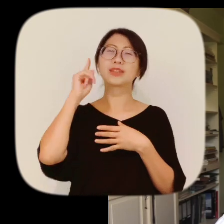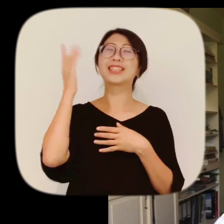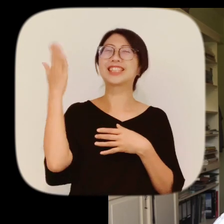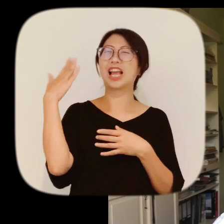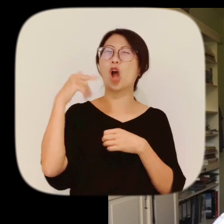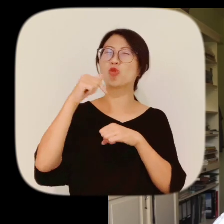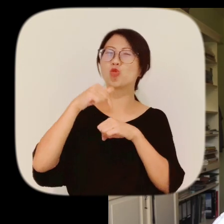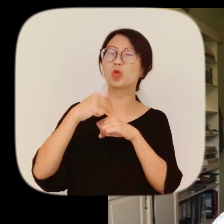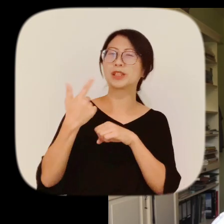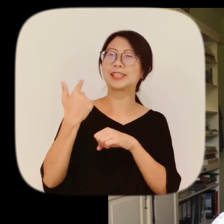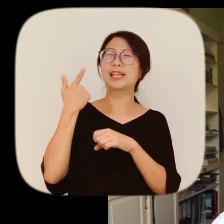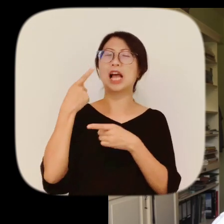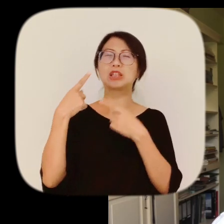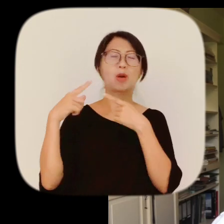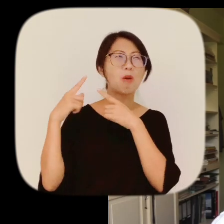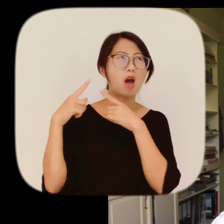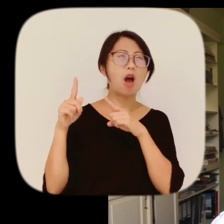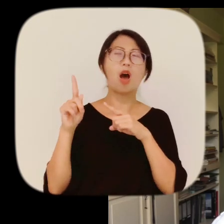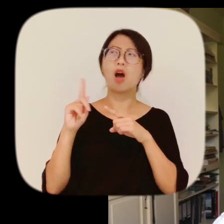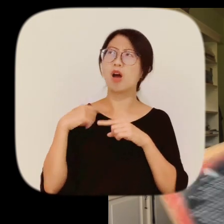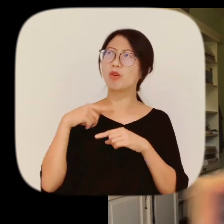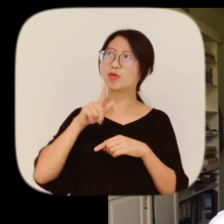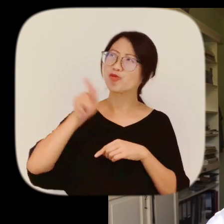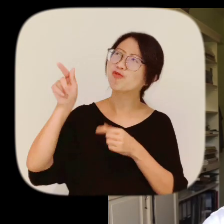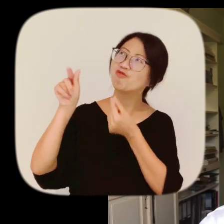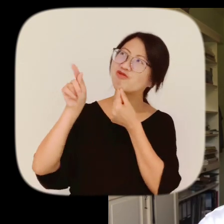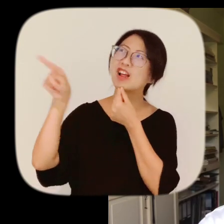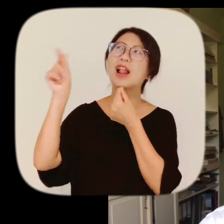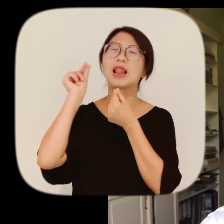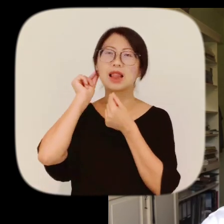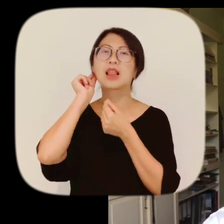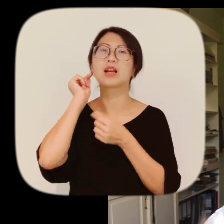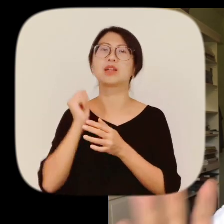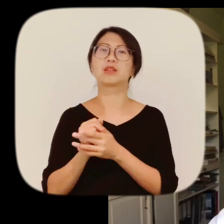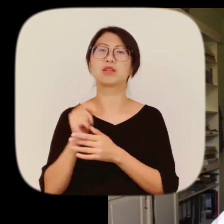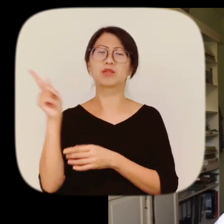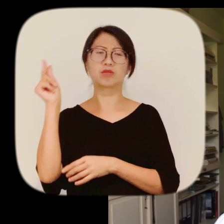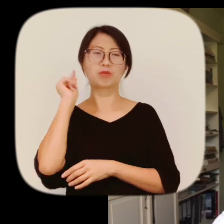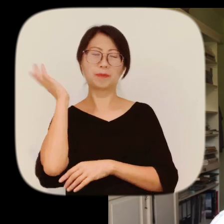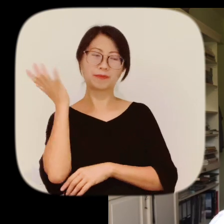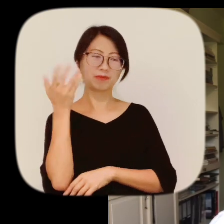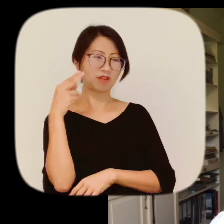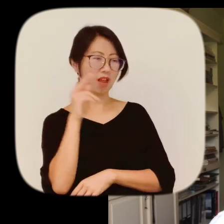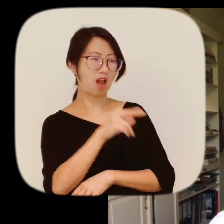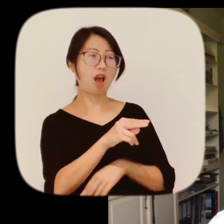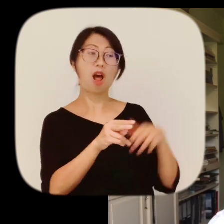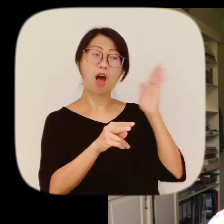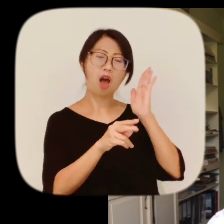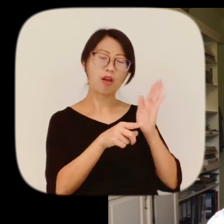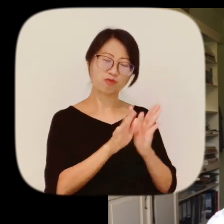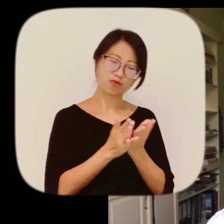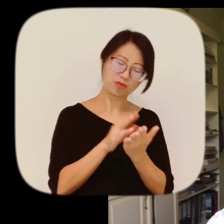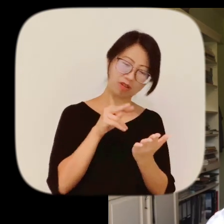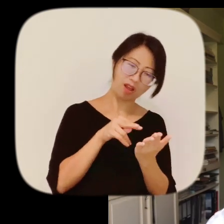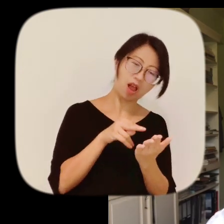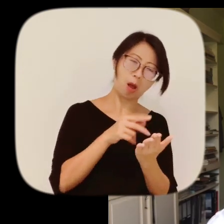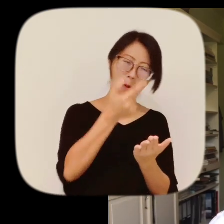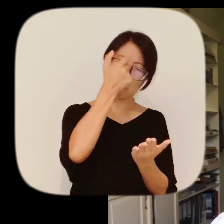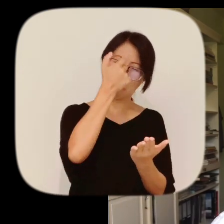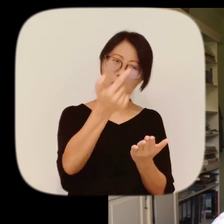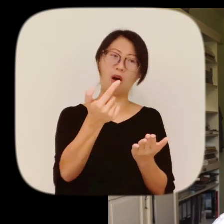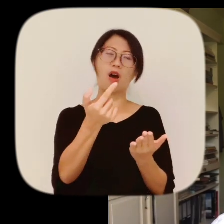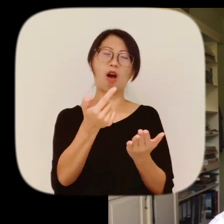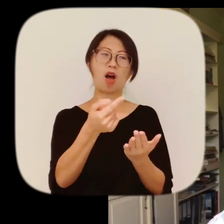看着Thomas当时坐在一个饭桌上就拿着一本书来看因为他很喜欢这些这么有知识分子味道的人